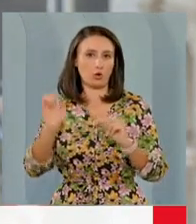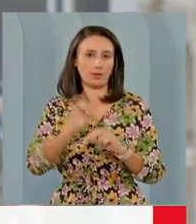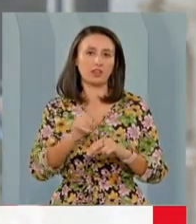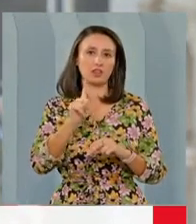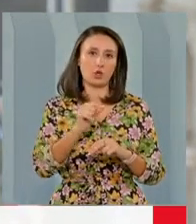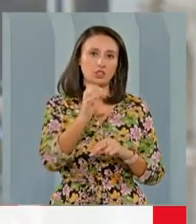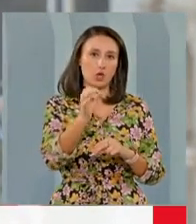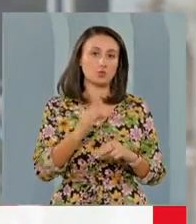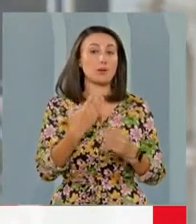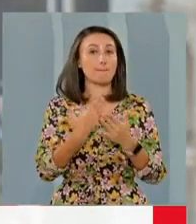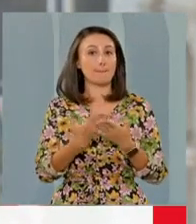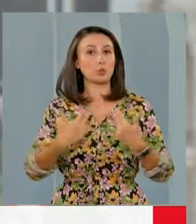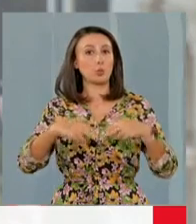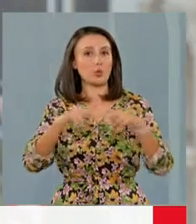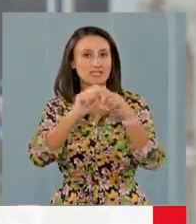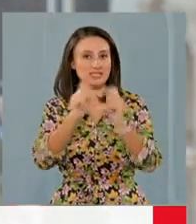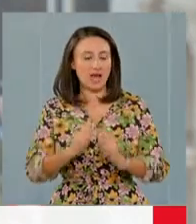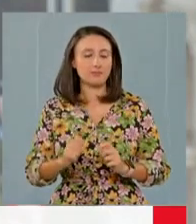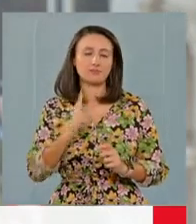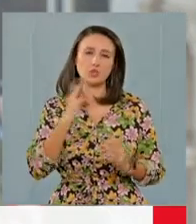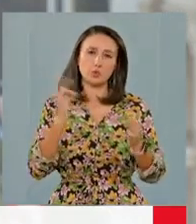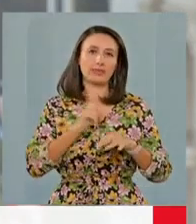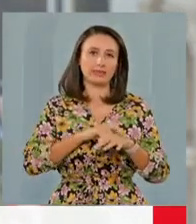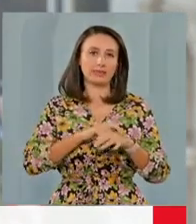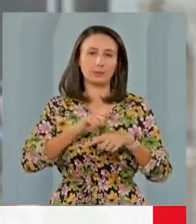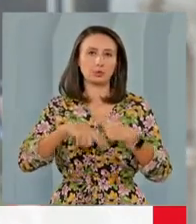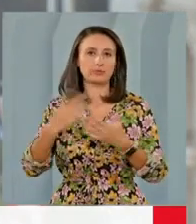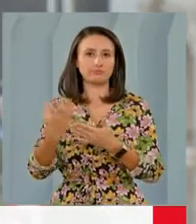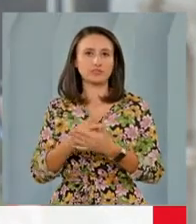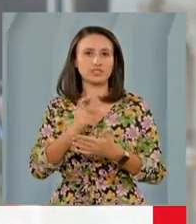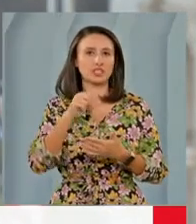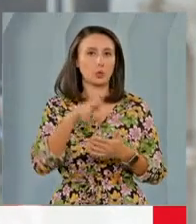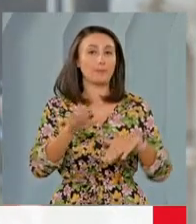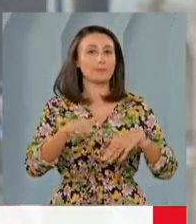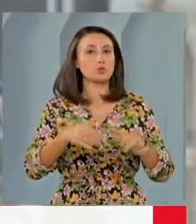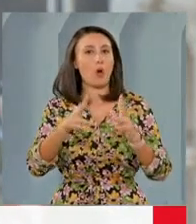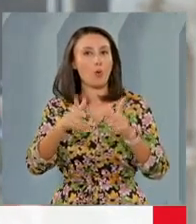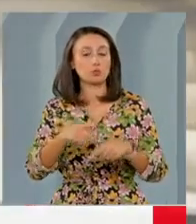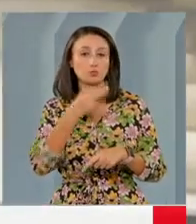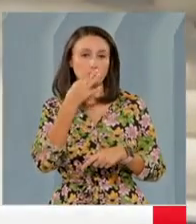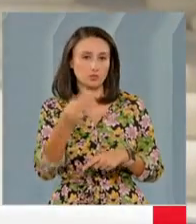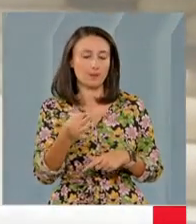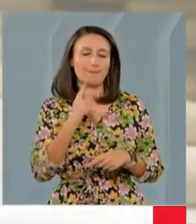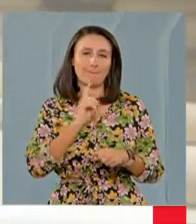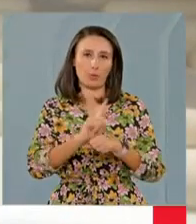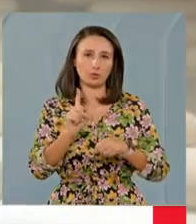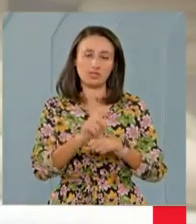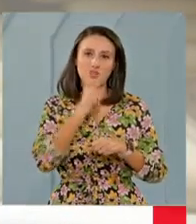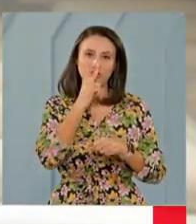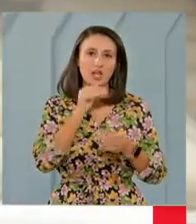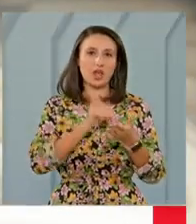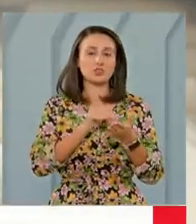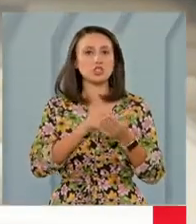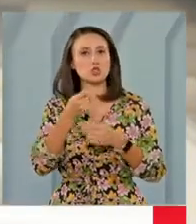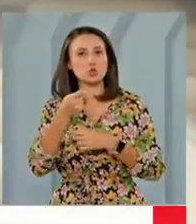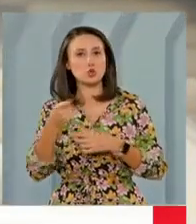de 20 de procente în cazul țării noastre la scurt timp După recoltarea grâului ministru agriculturii Petre daea spunea că producătorii se văd nevoit